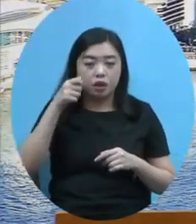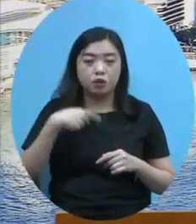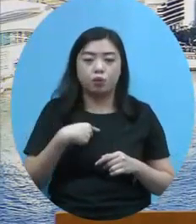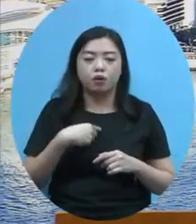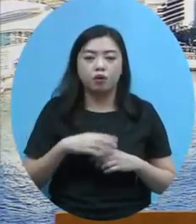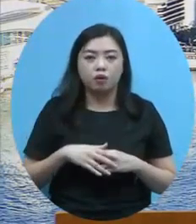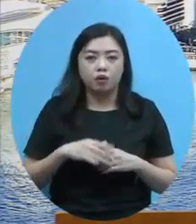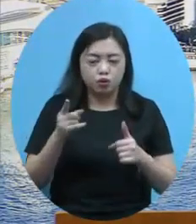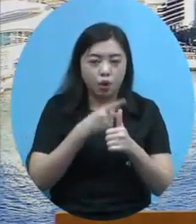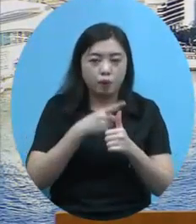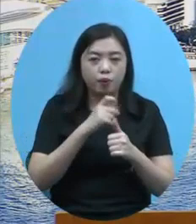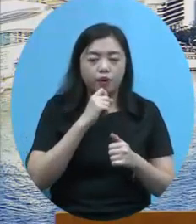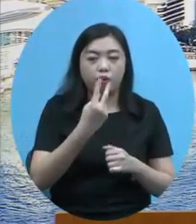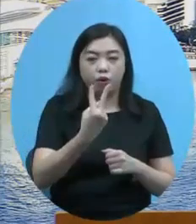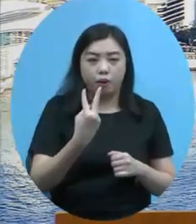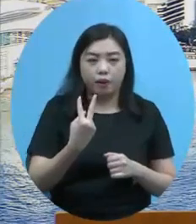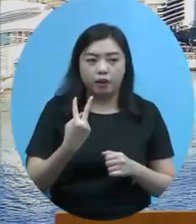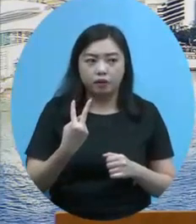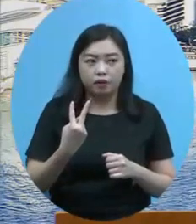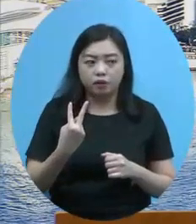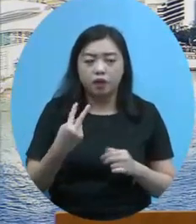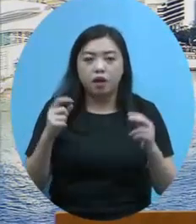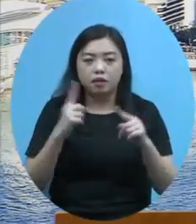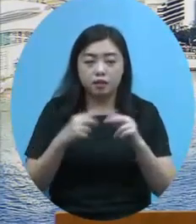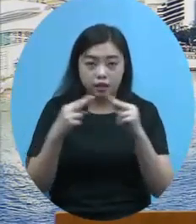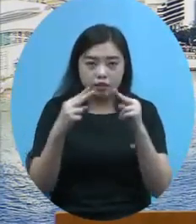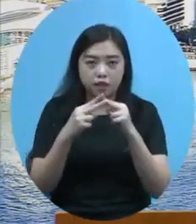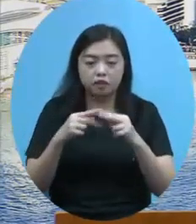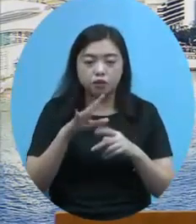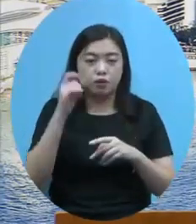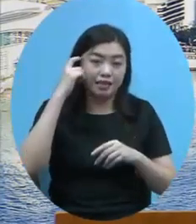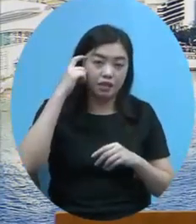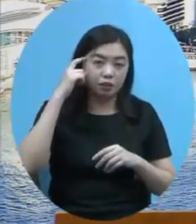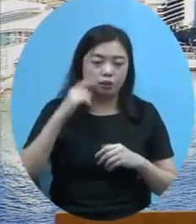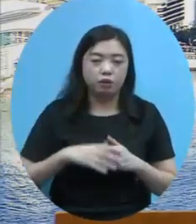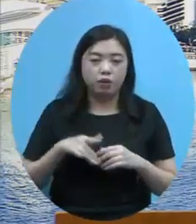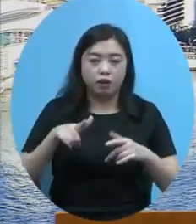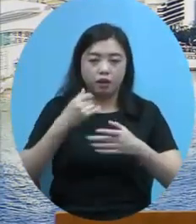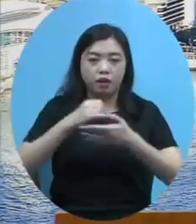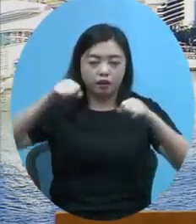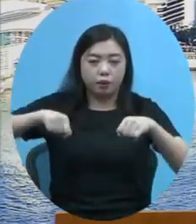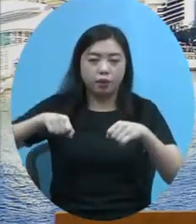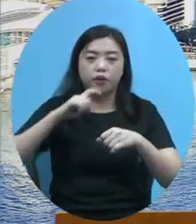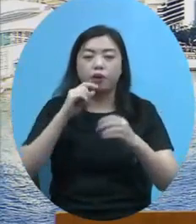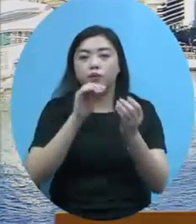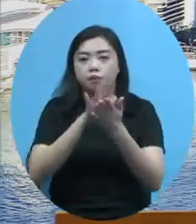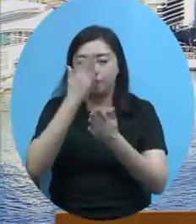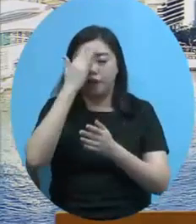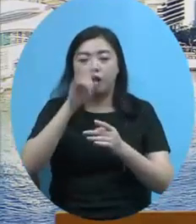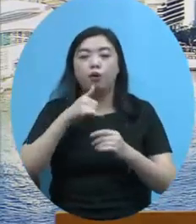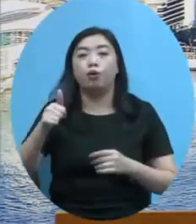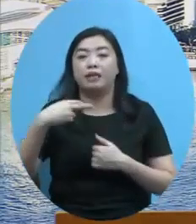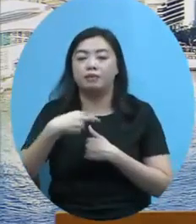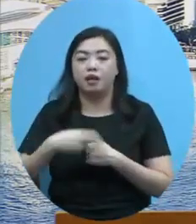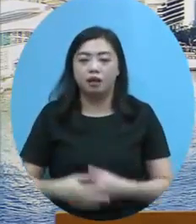步有其中有兩名個案咧，佢哋互相都係認識嘅，咁亦都知道即係地盤都係有確診個案，所以去做檢測